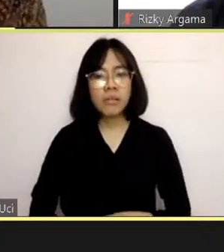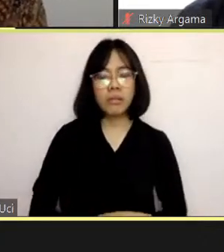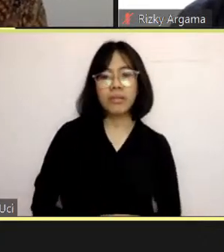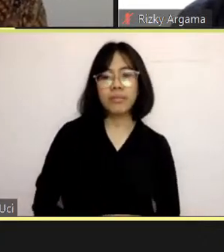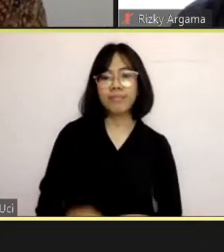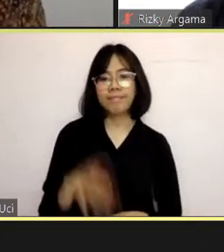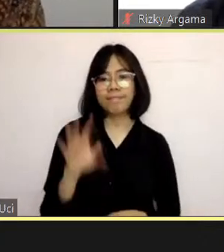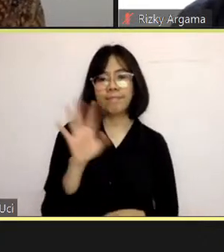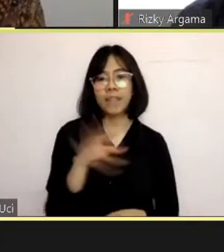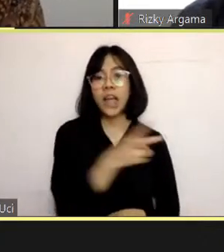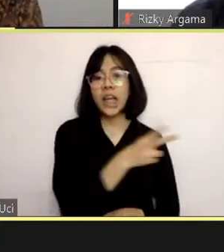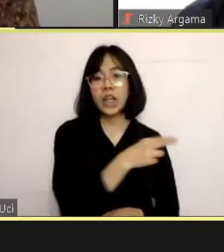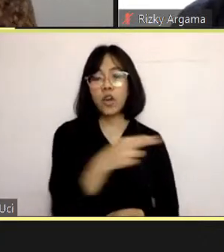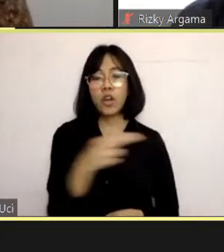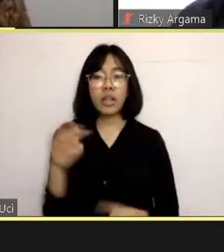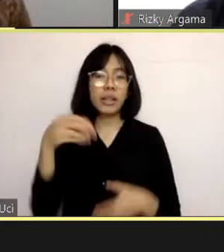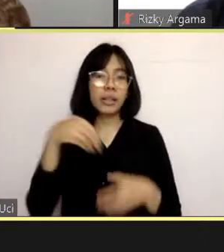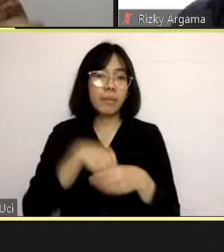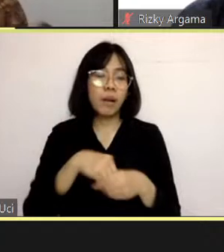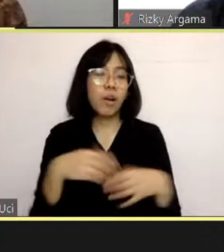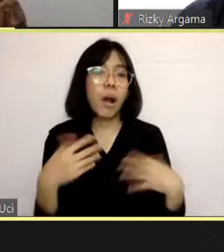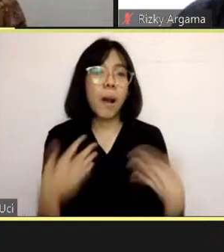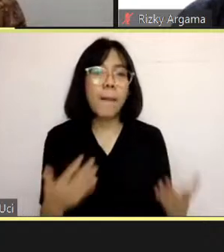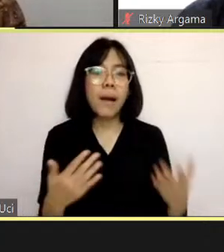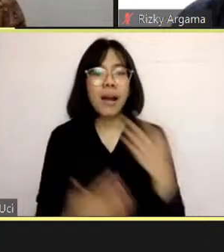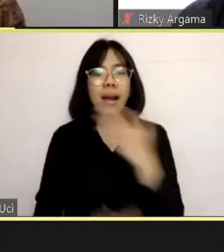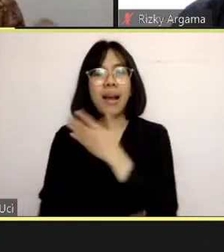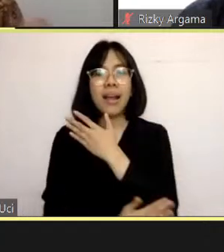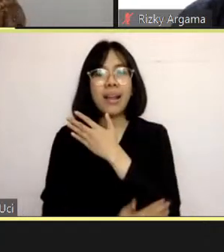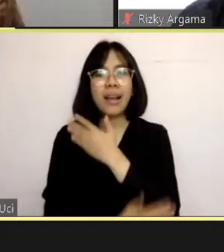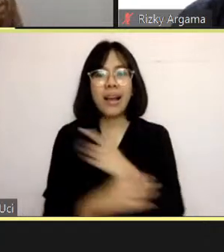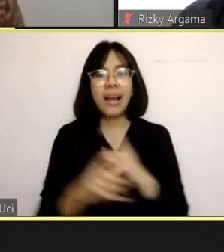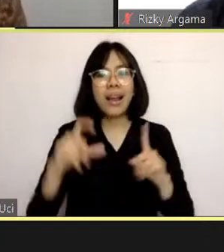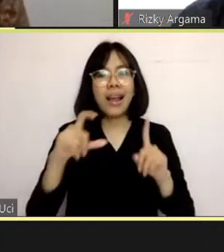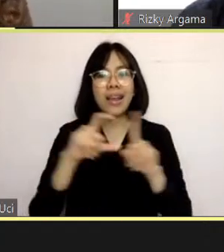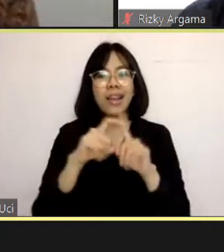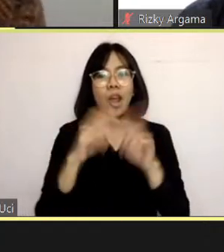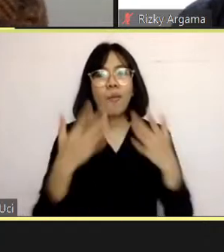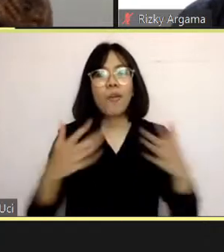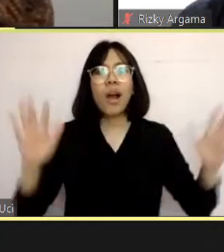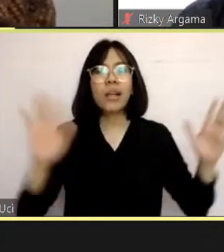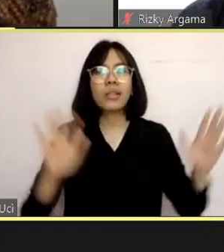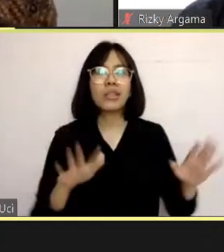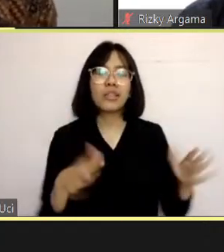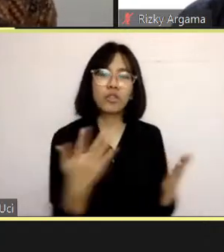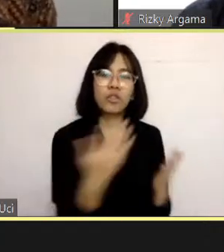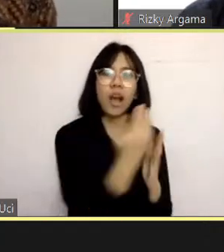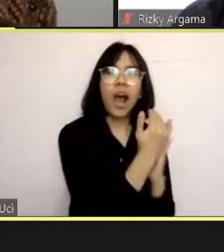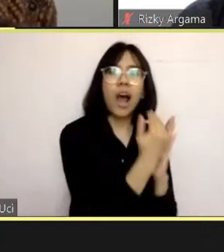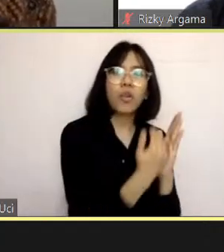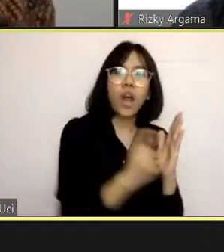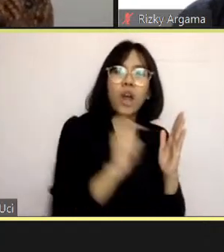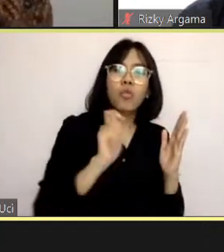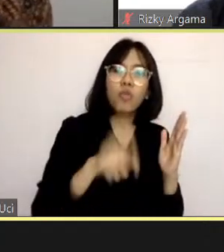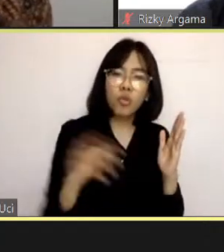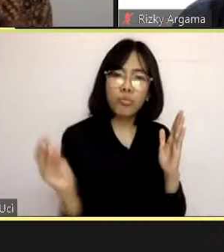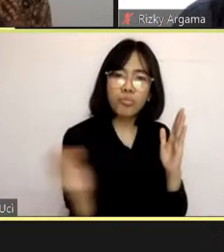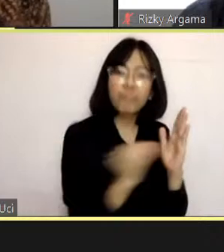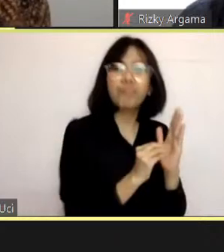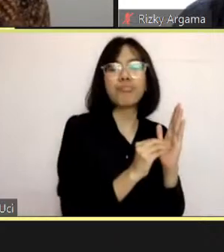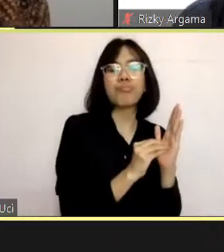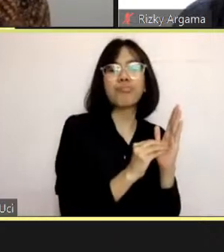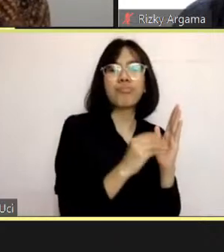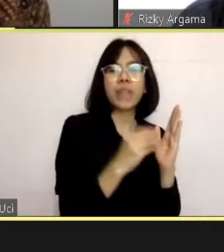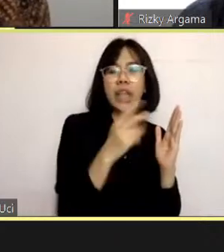demokrasi dan juga konstitusi kita mengakui kita sebagai negara hukum, ada rule of law gitu ya.